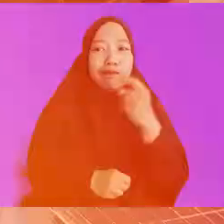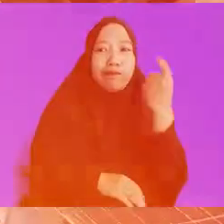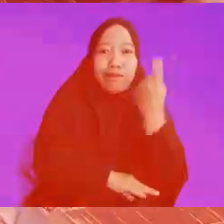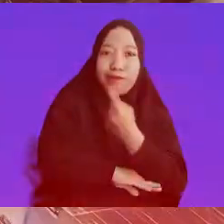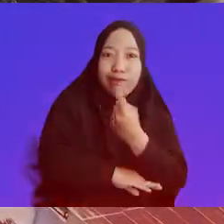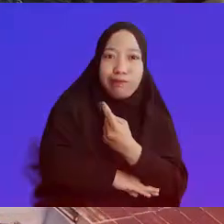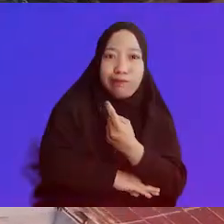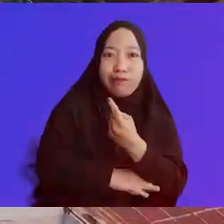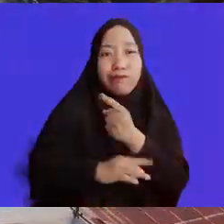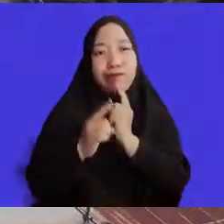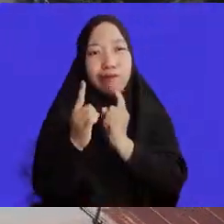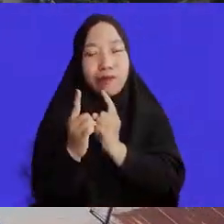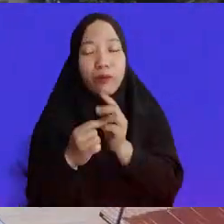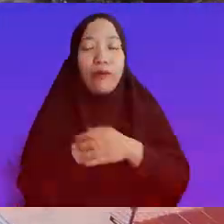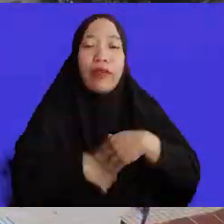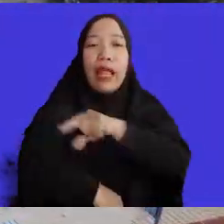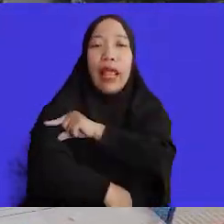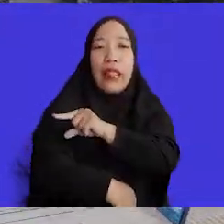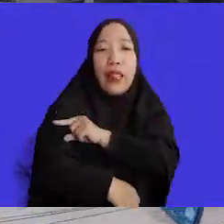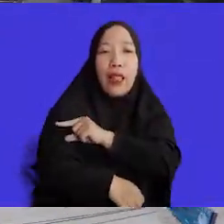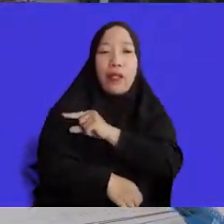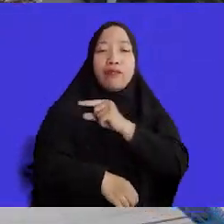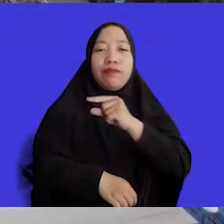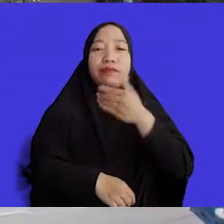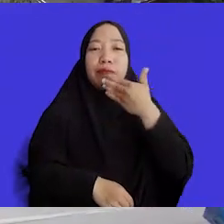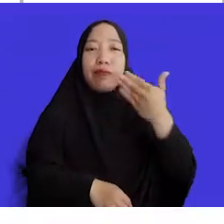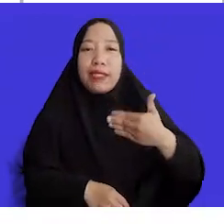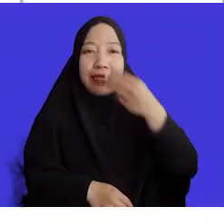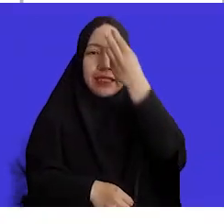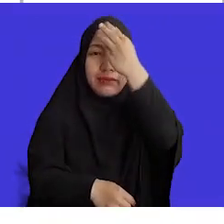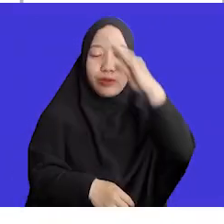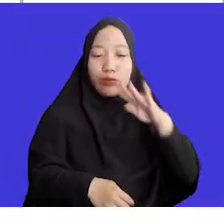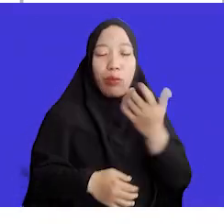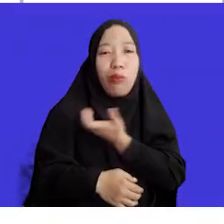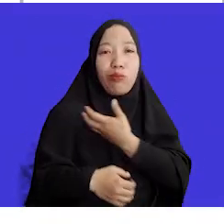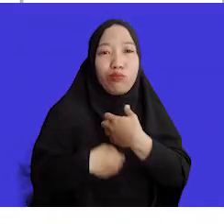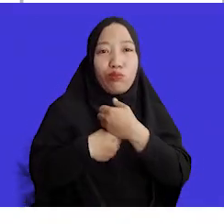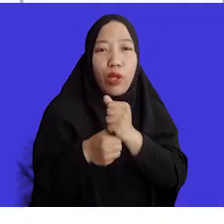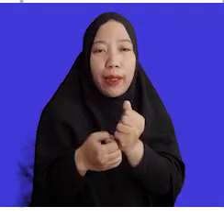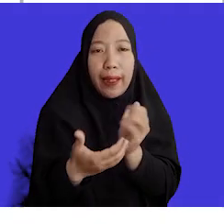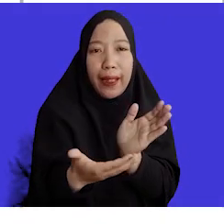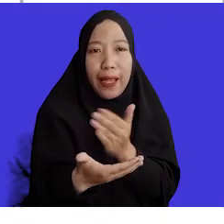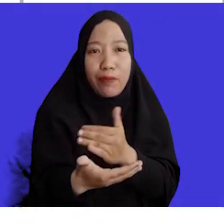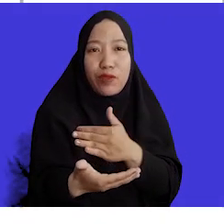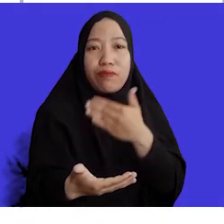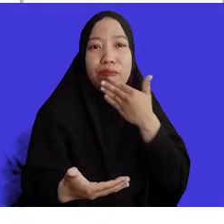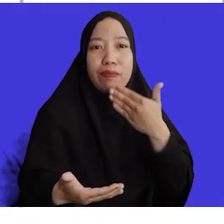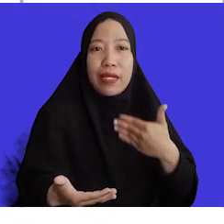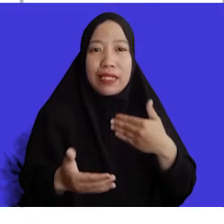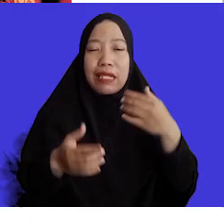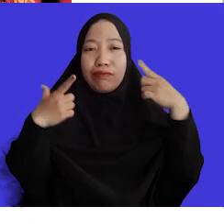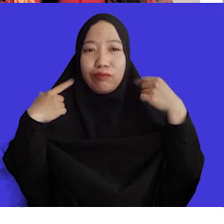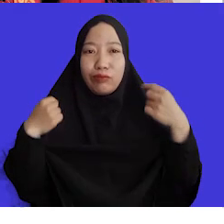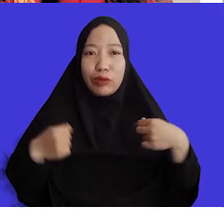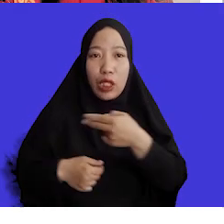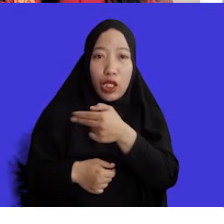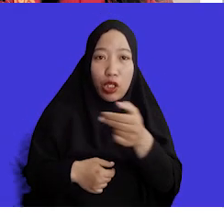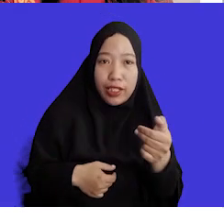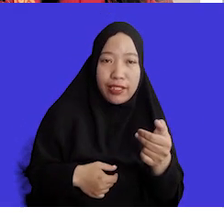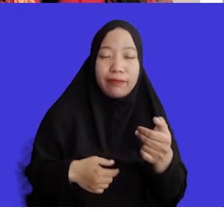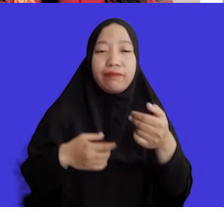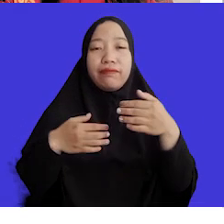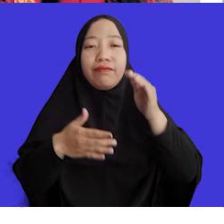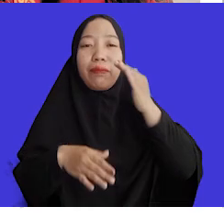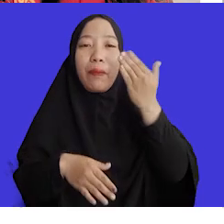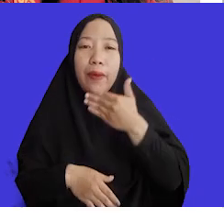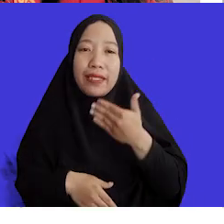sehari-hari. Kantor Bahasa Provinsi Kalimantan Timur akan menerbitkan Kamus Bahasa Benuak Bahasa Indonesia, Kamus